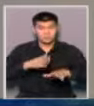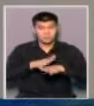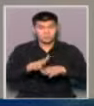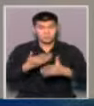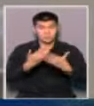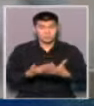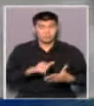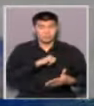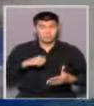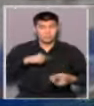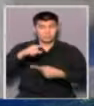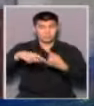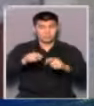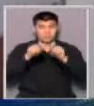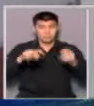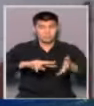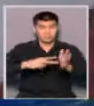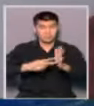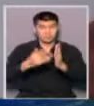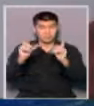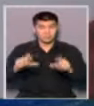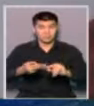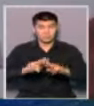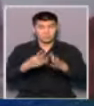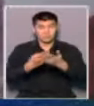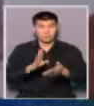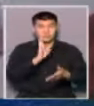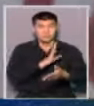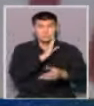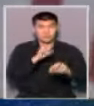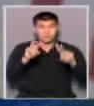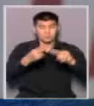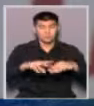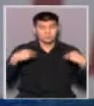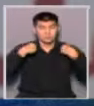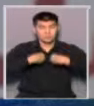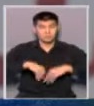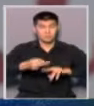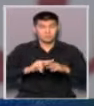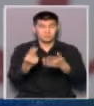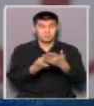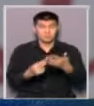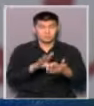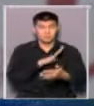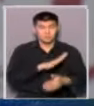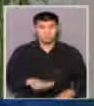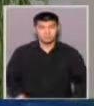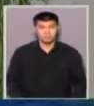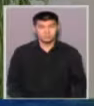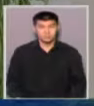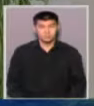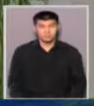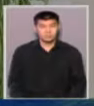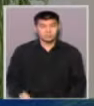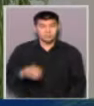ендігі кезекте өз кәсібін ашуды жоспарлап отыр. Тіпті қыз-келіншектерге арналған киімдердің эскизін де әзірлеп қойған.